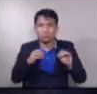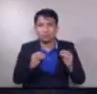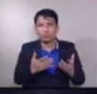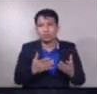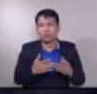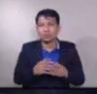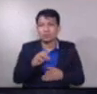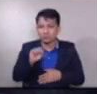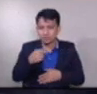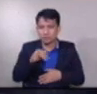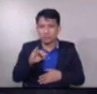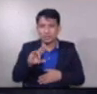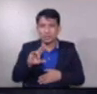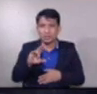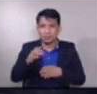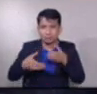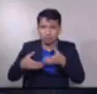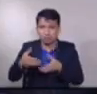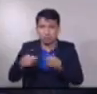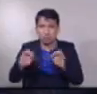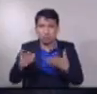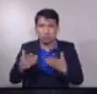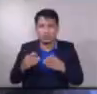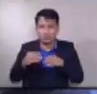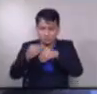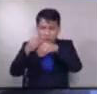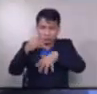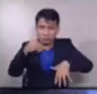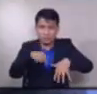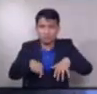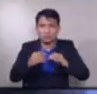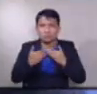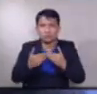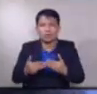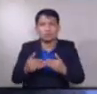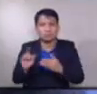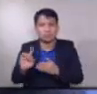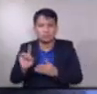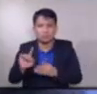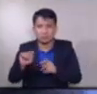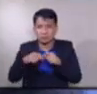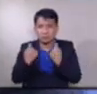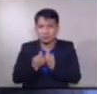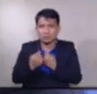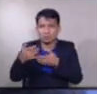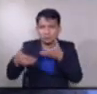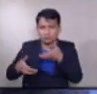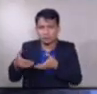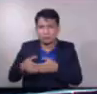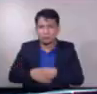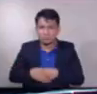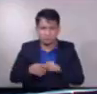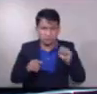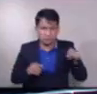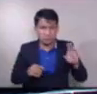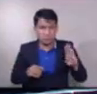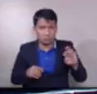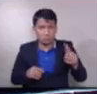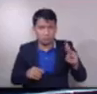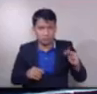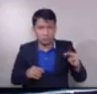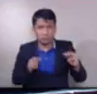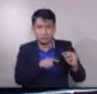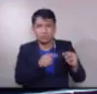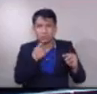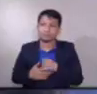tayong Sharia court, pero wala ka tayong tinatawag na branch court ng Supreme Court na kung tawagin ay tribal courts. Pero sa BARM, di ba, kikilalani ng mga